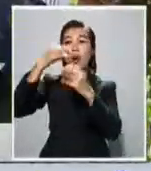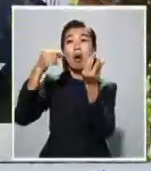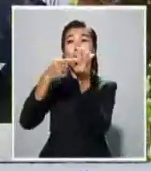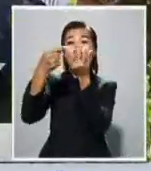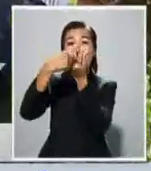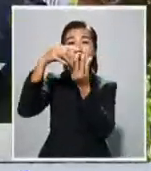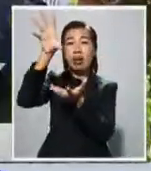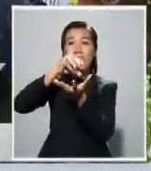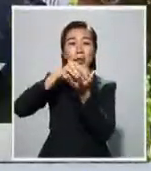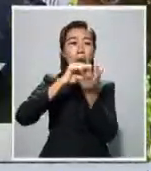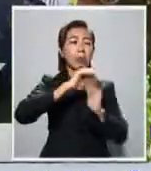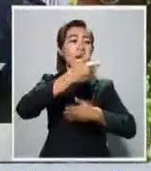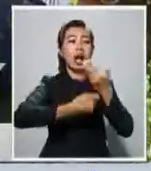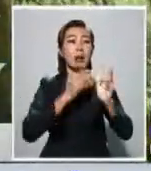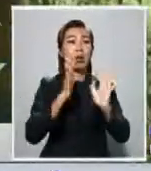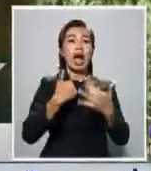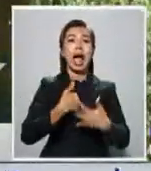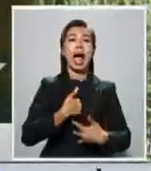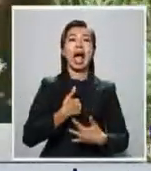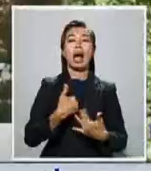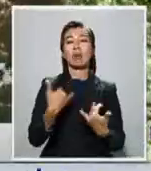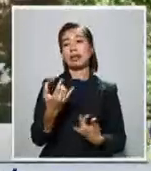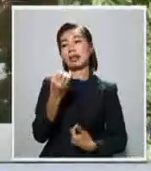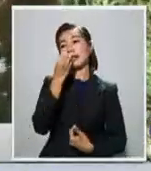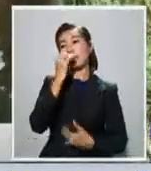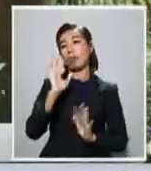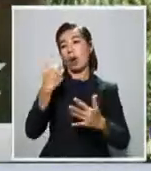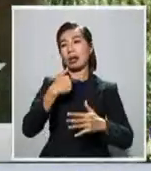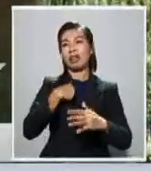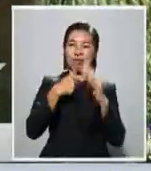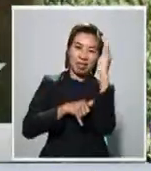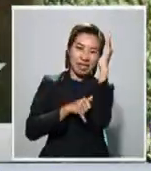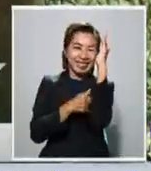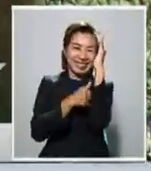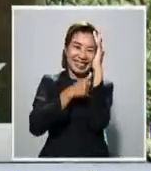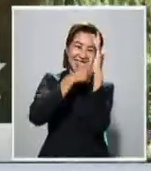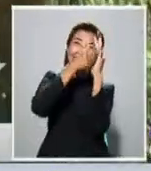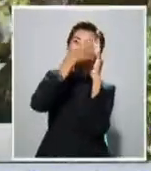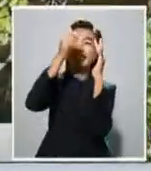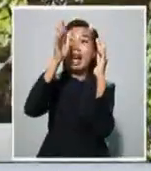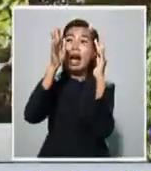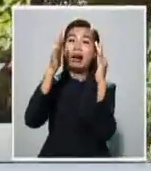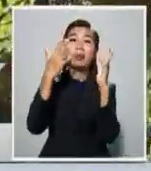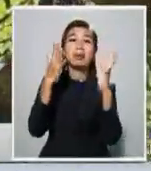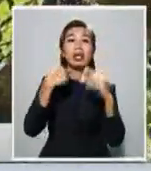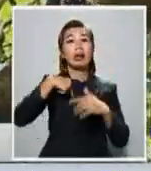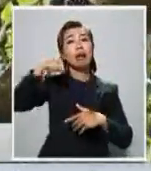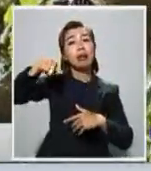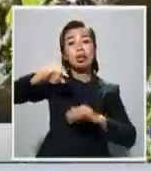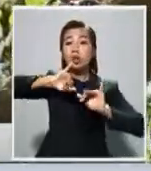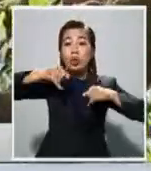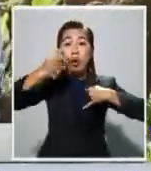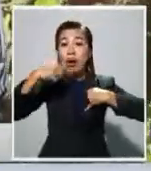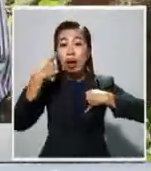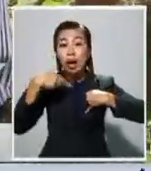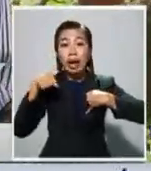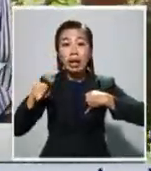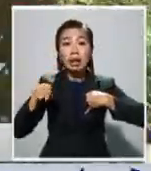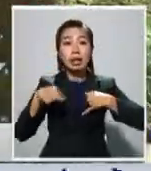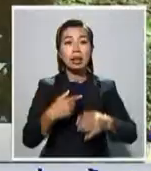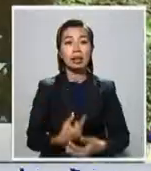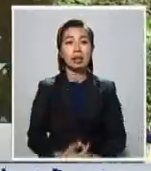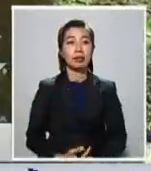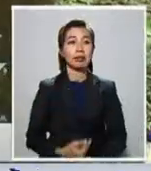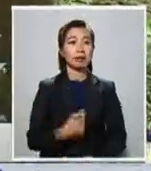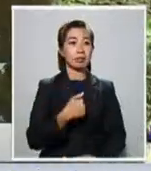ค่ะ อดกินเลยวันนี ้โผล่อุตส่าห์ปีนขึ้นมาโอ้เอานี่เป็นสวนใครครับสวนเงาะใคร ของ